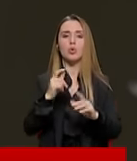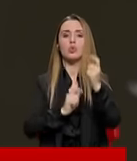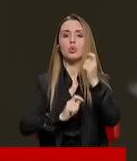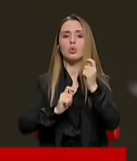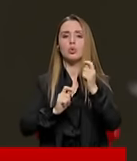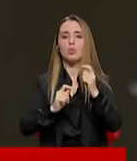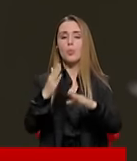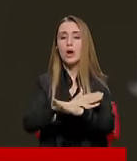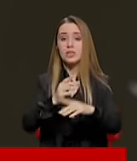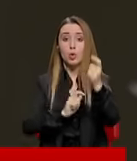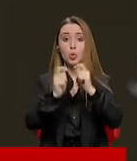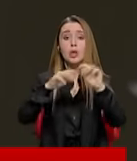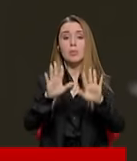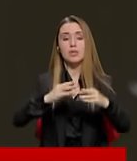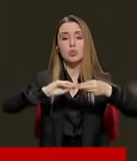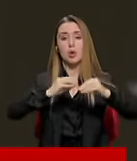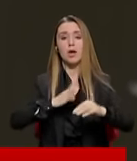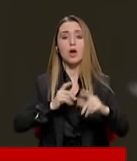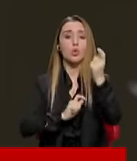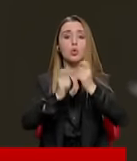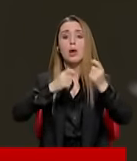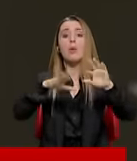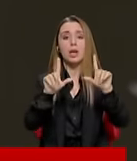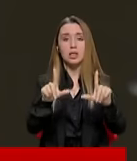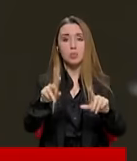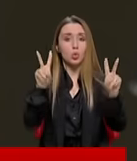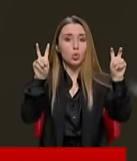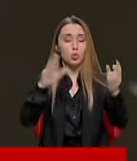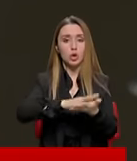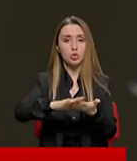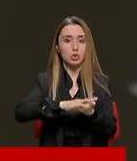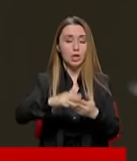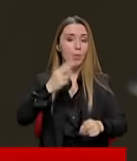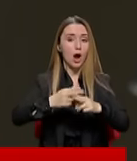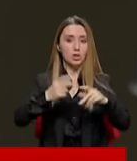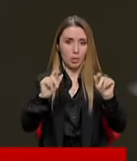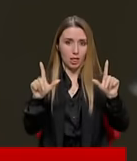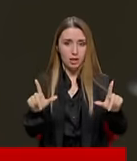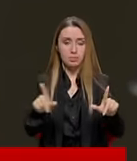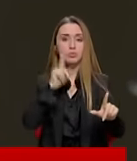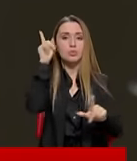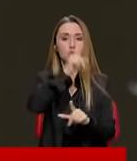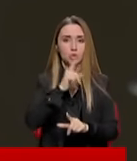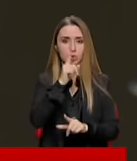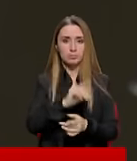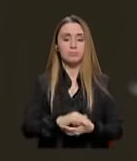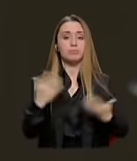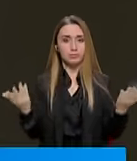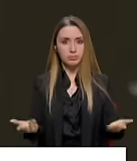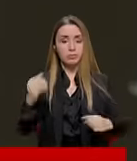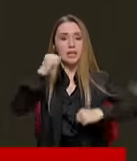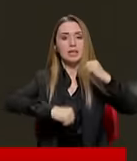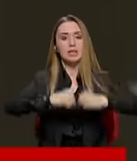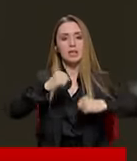Eee problemli görüyorum kullanılmaması lazım Bu konuda bir düzenlemenin daha acilen yapılması lazım Çünkü Tabii ki